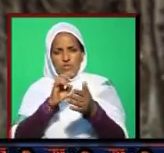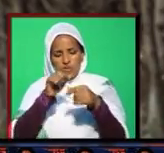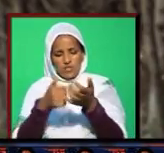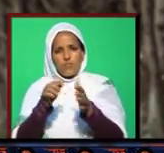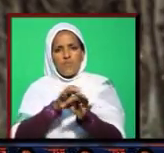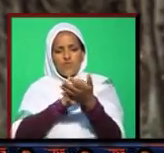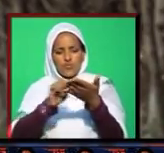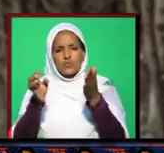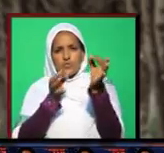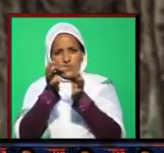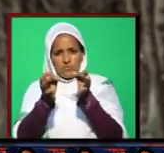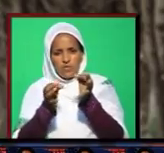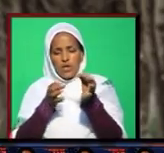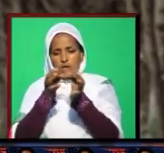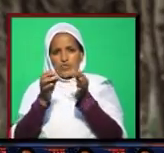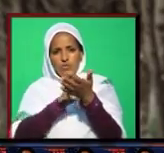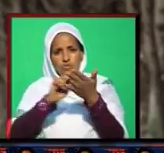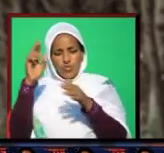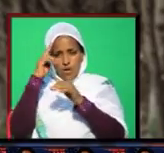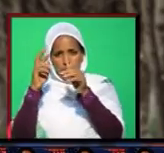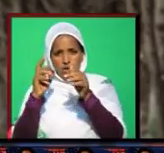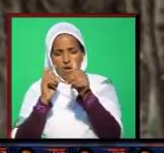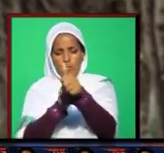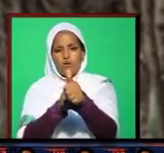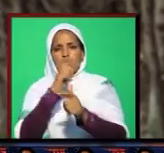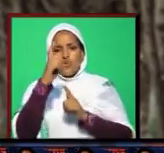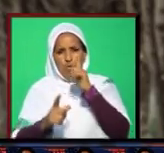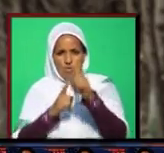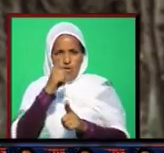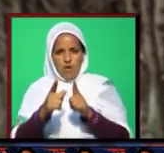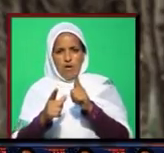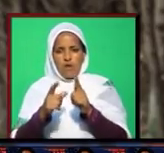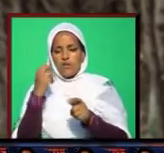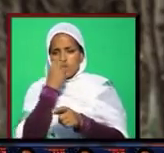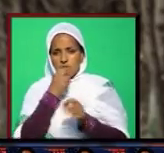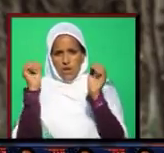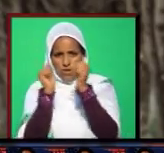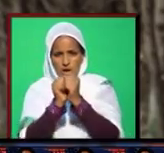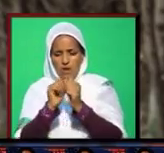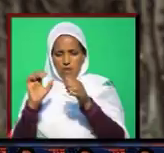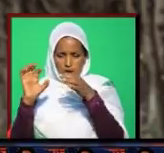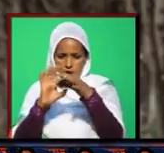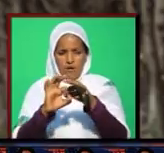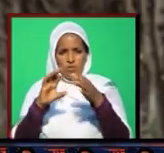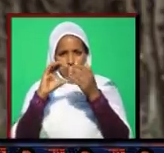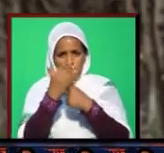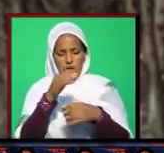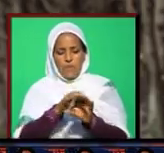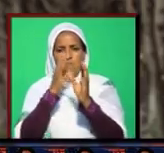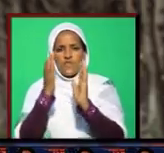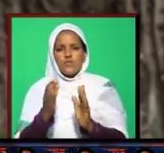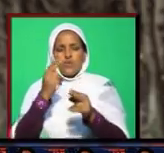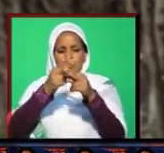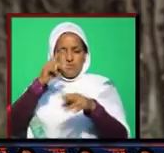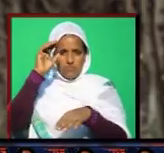ቅዱስ ገልጾለት መንፈስ ቅዱስ ከገለጸው ከቅዱሳን ሐዋርያት ቋንቋ ጋር ከቅዱሳን ሐዋርያት ልሳን ጋር አንድ ከሆነ መንፈሳዊ